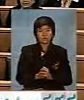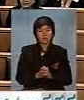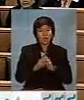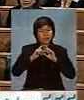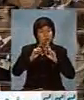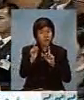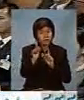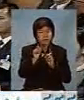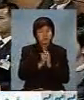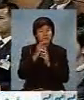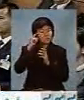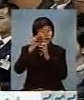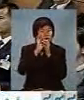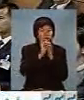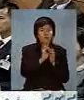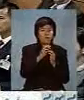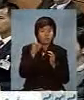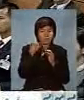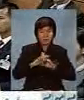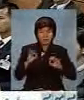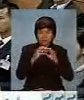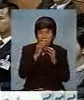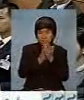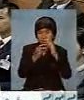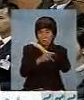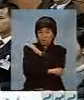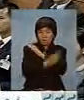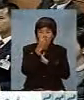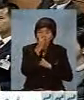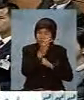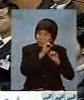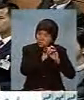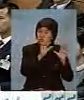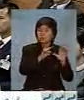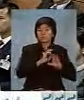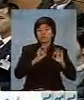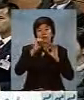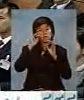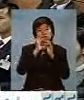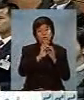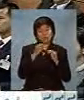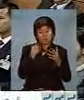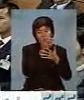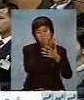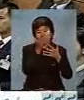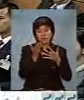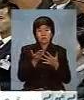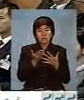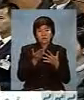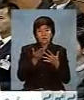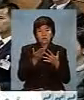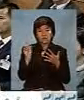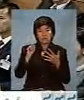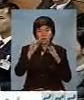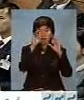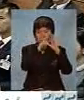ก็จะแสดงความเป็นห่วงความโปร่งใสของโครงการประเด็นต่อมากระบวนการในการพิจ